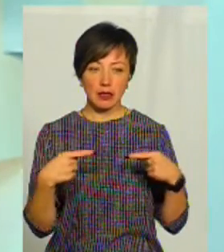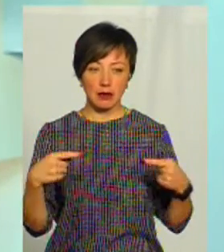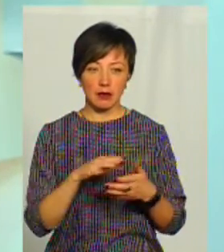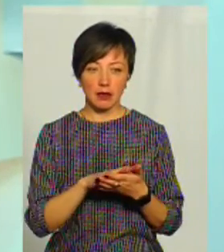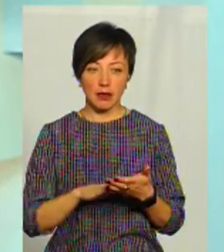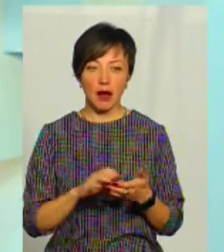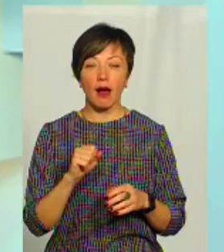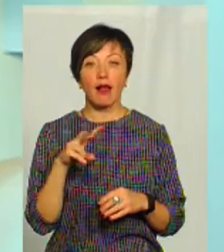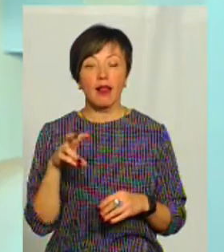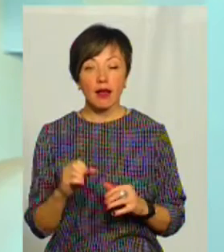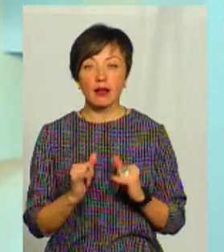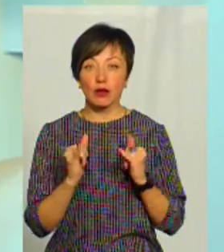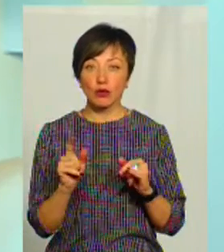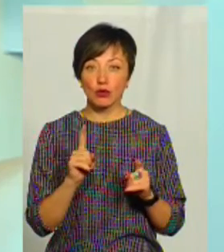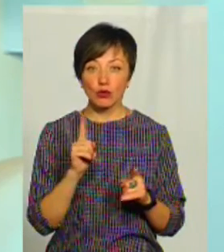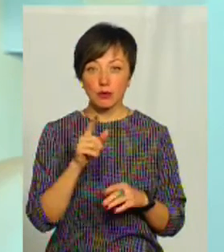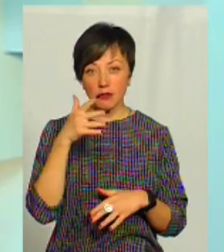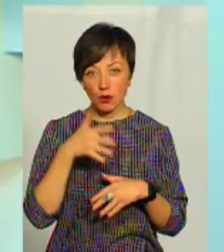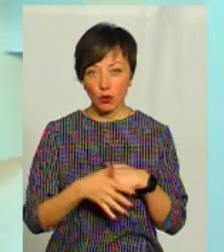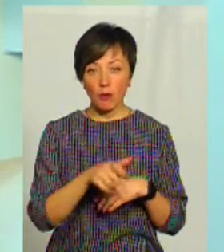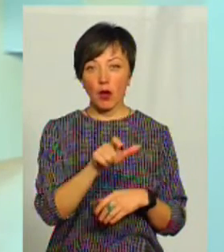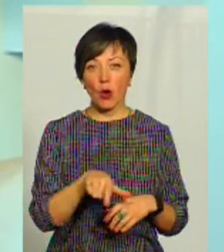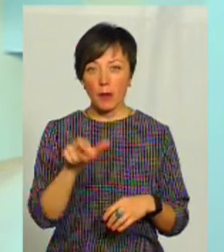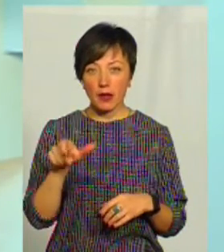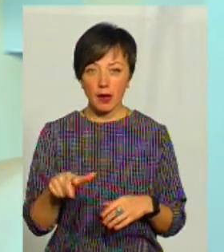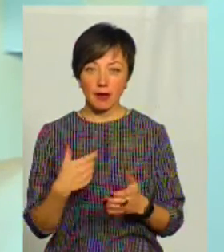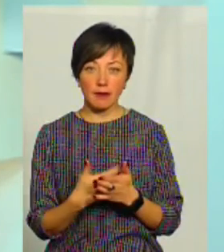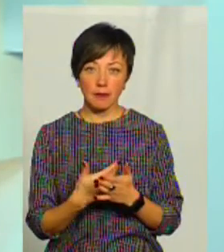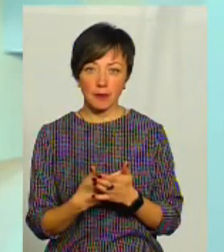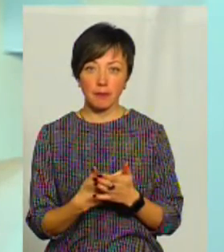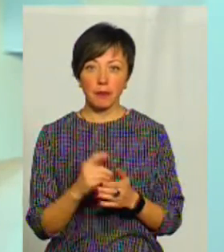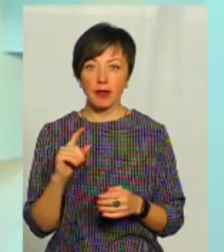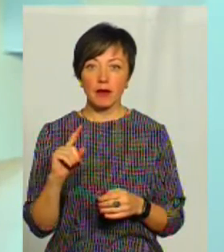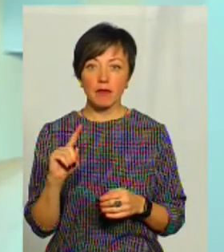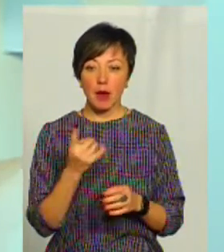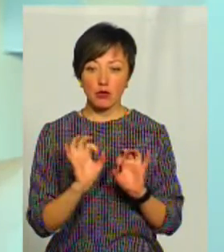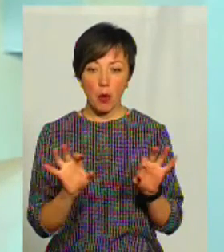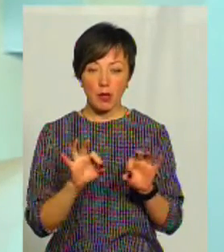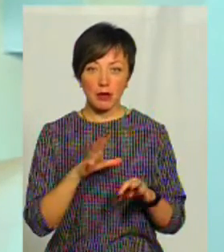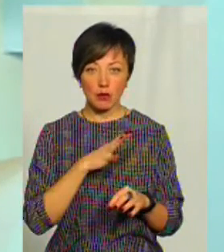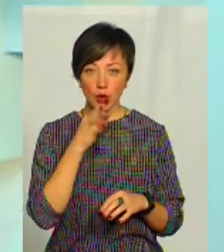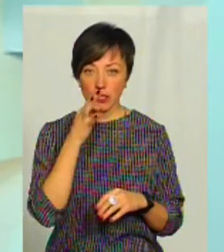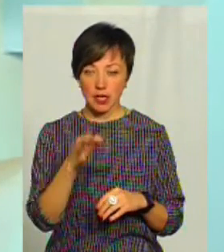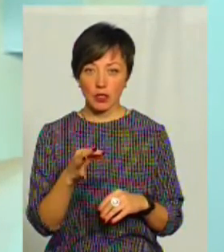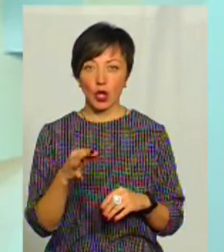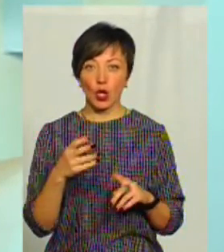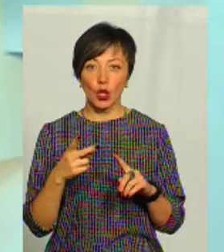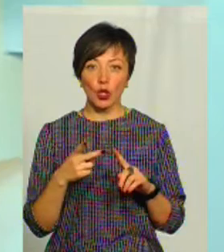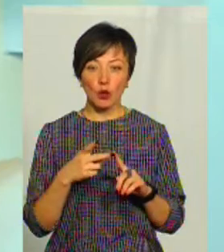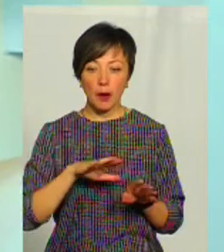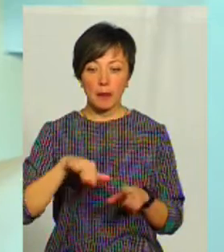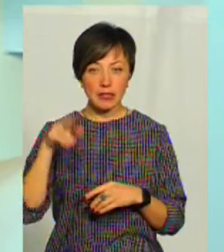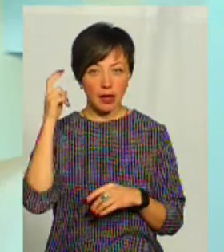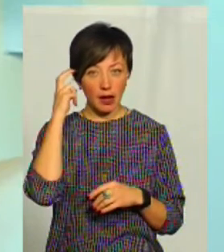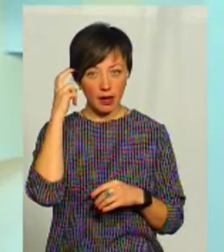далі. Але для того, щоб свідомі вже громадяни, тому що от в першому коментарі було сказано, що друге